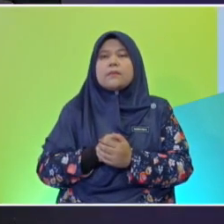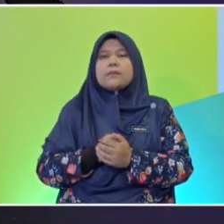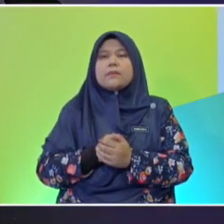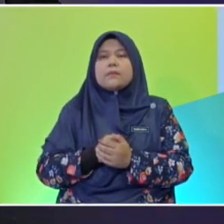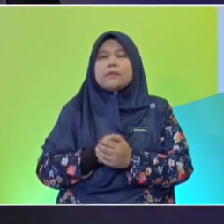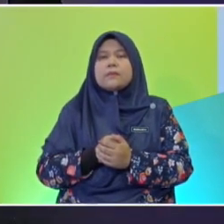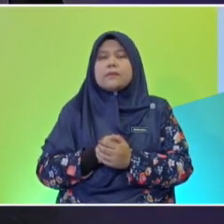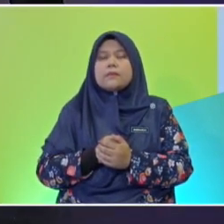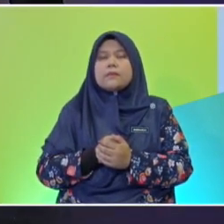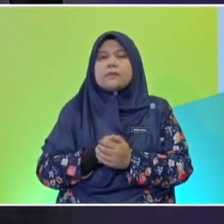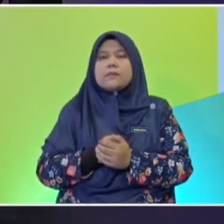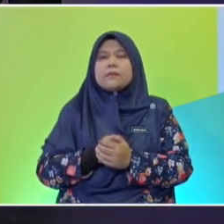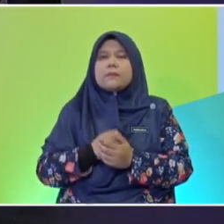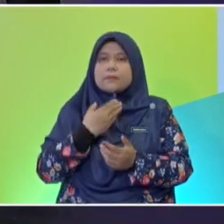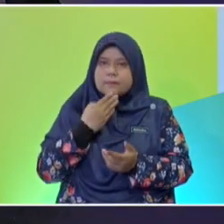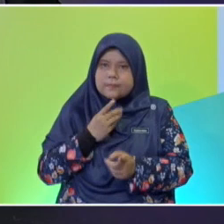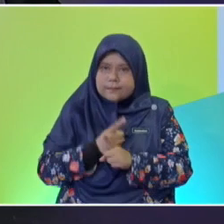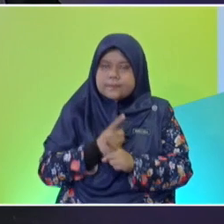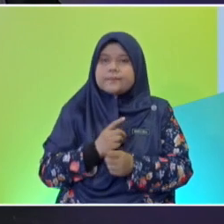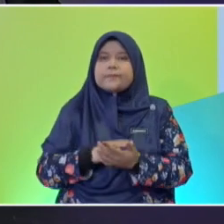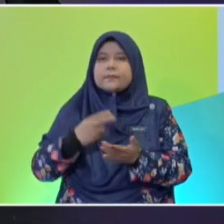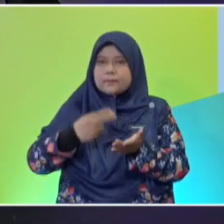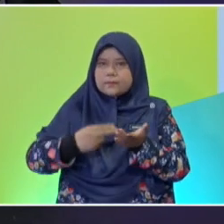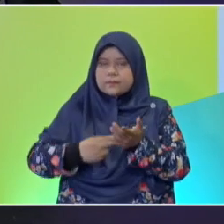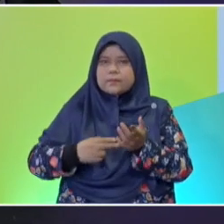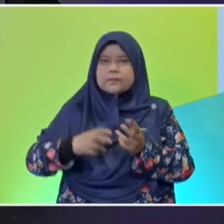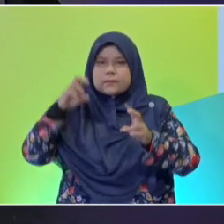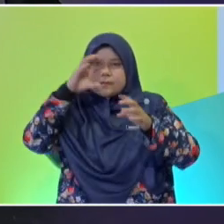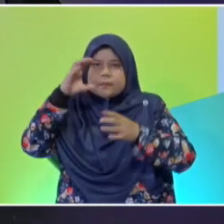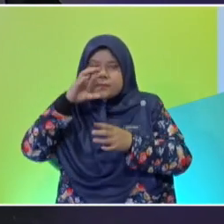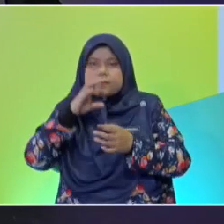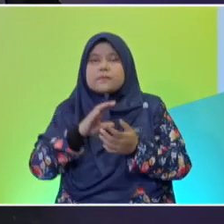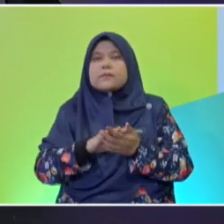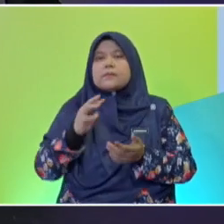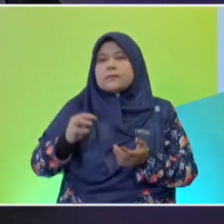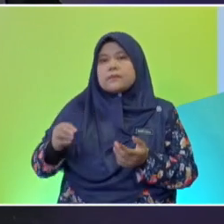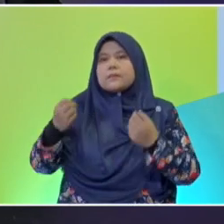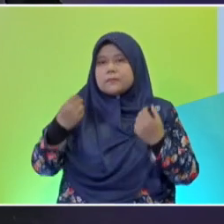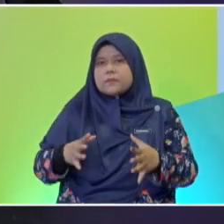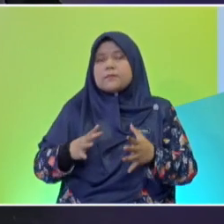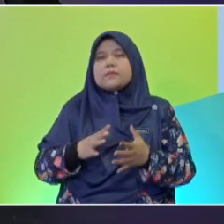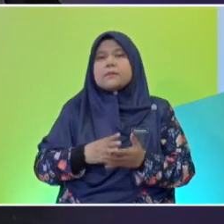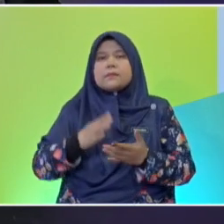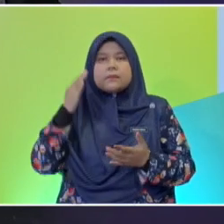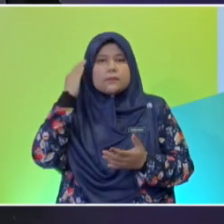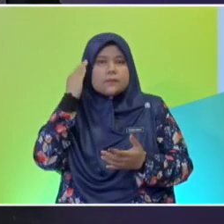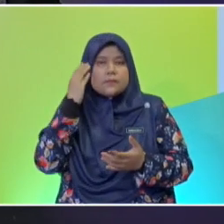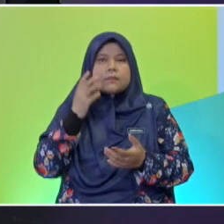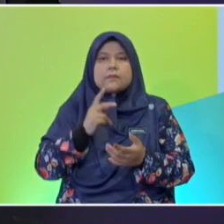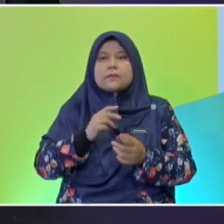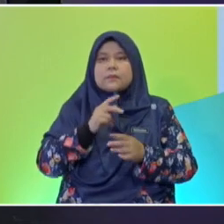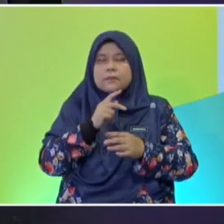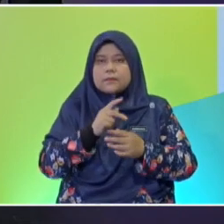baik sebenarnya Kris hasil tetapi bahwa murid-murid telah pun sebenarnya menggunakan konsep edaran